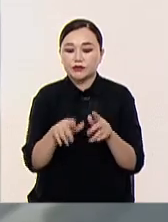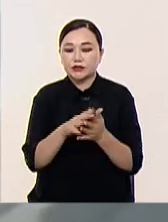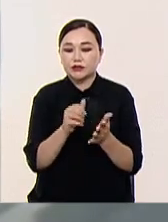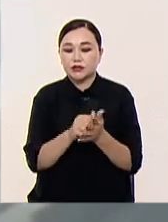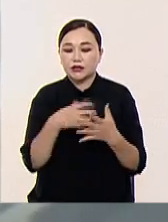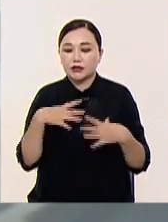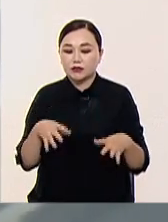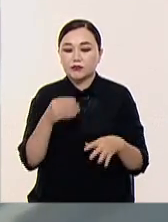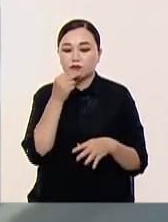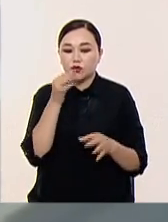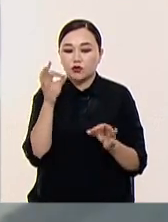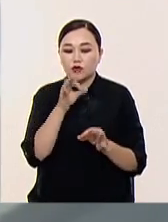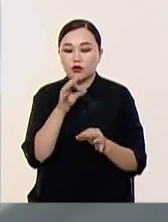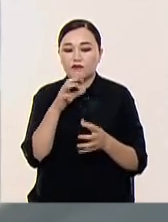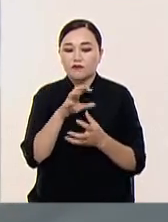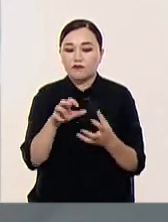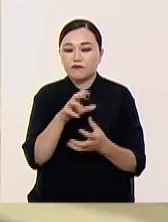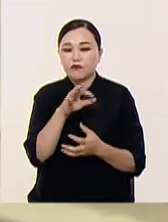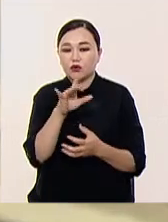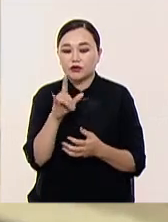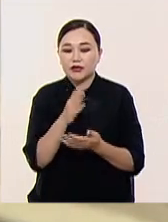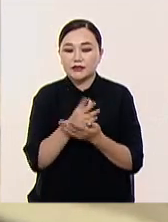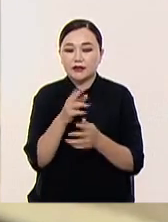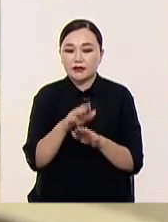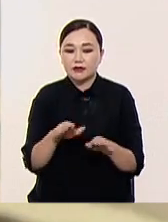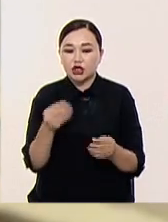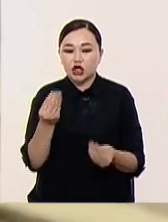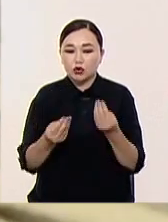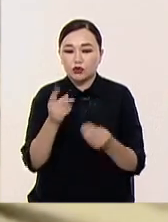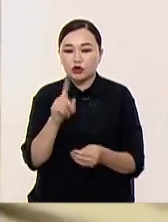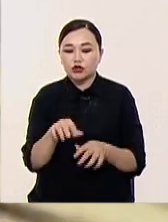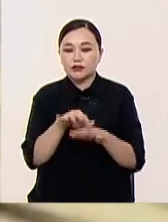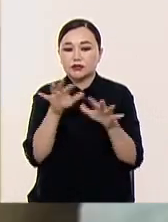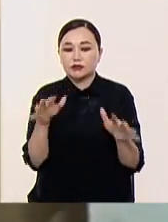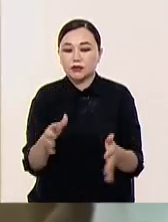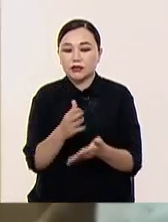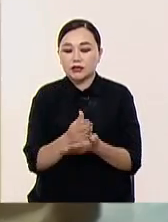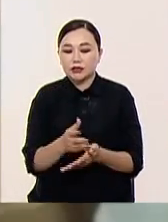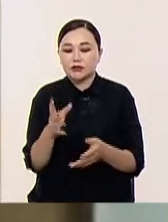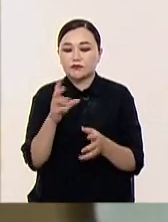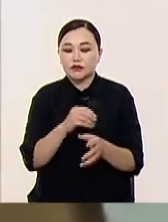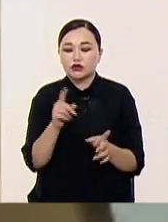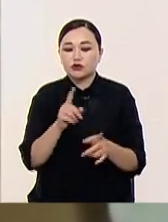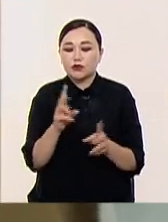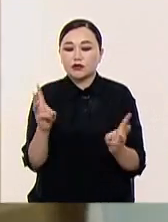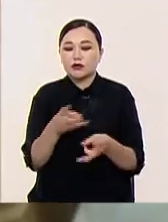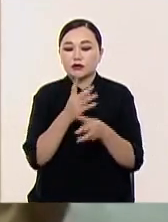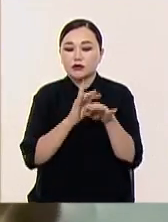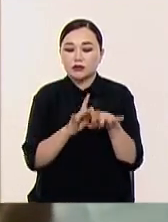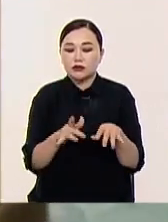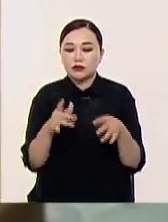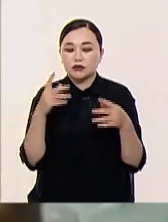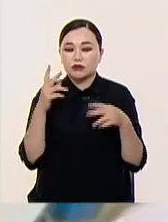қоймайтын азық-түлік, көкөніс бар. Бұдан бөлек бүлдіршіндер үшін ойыншықтар да жиналған. Өрттің зардабын жоюға арналған